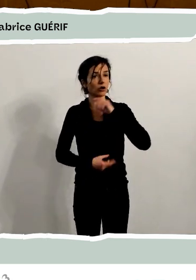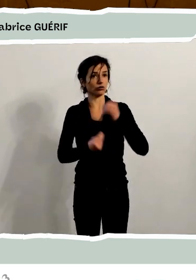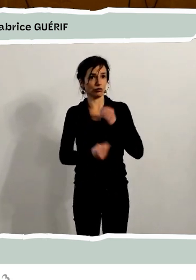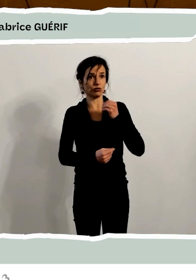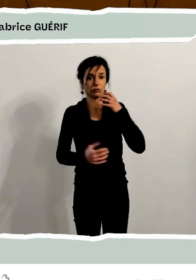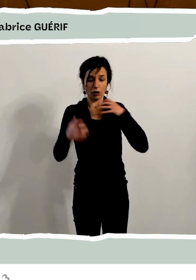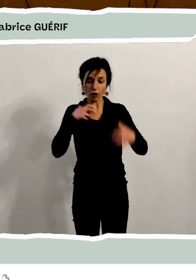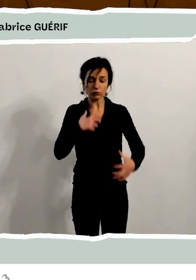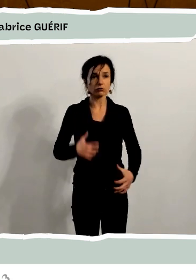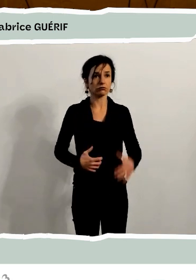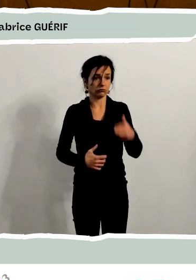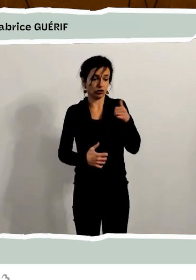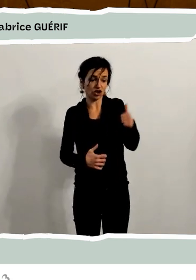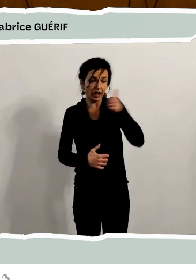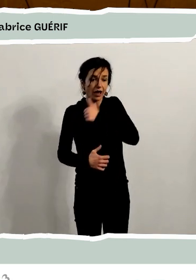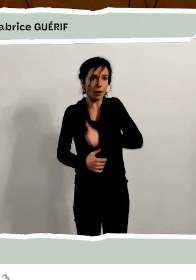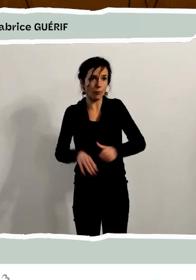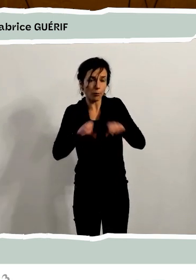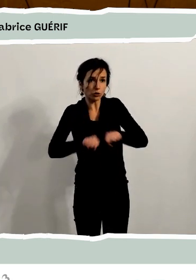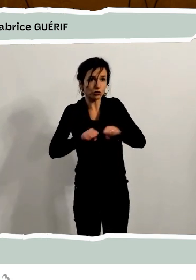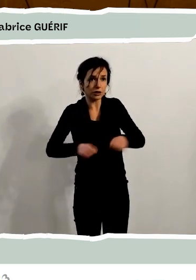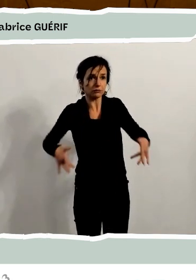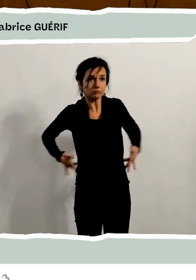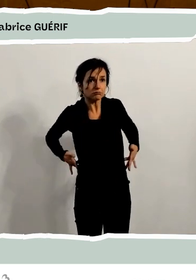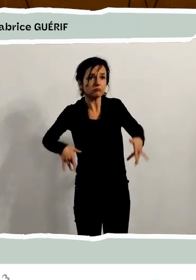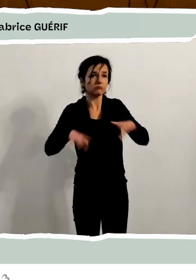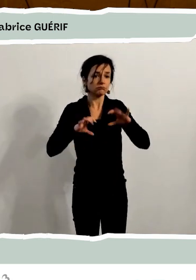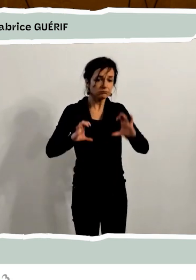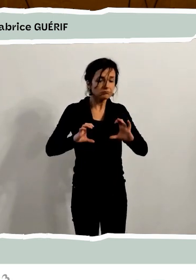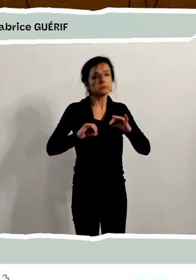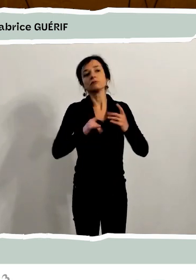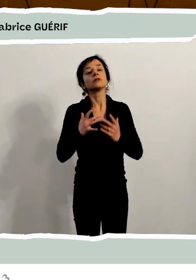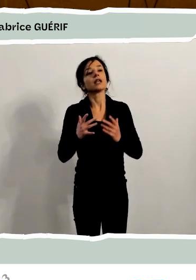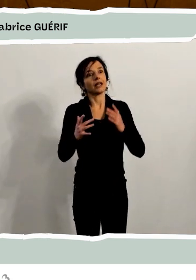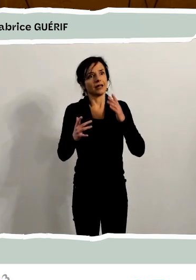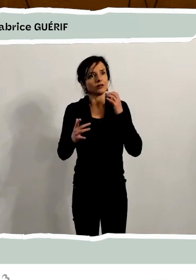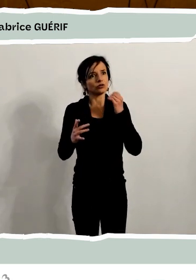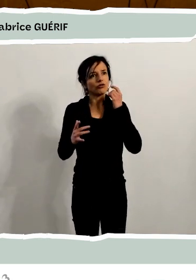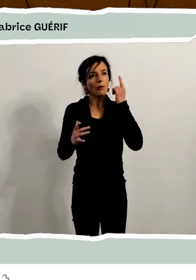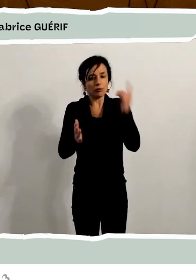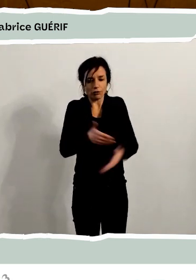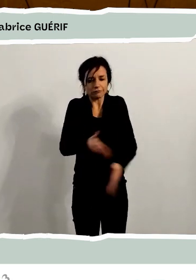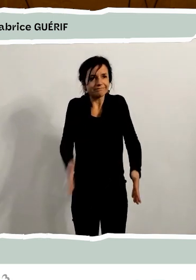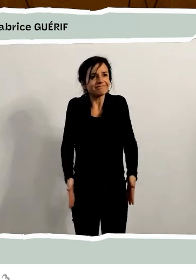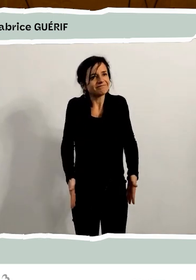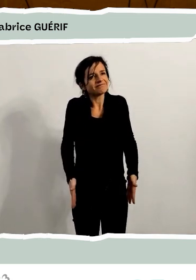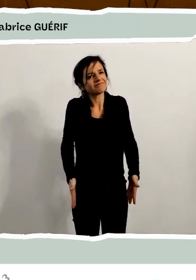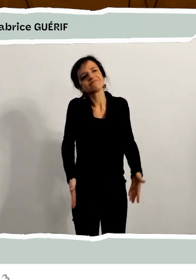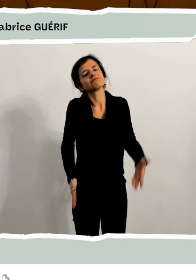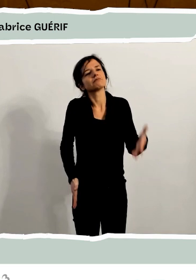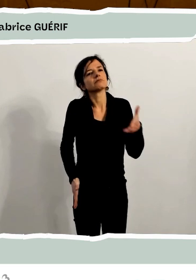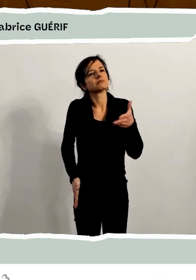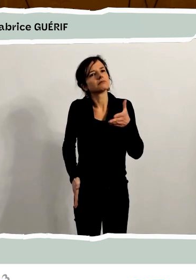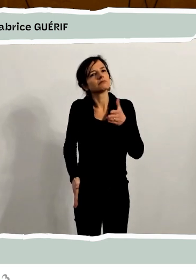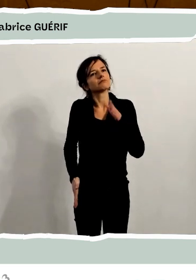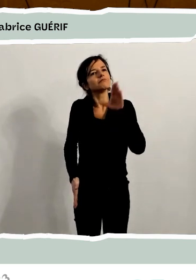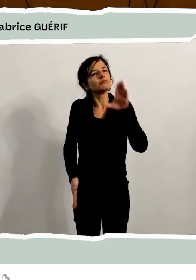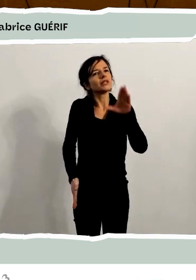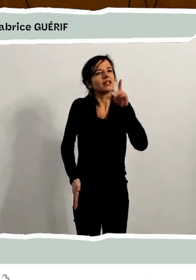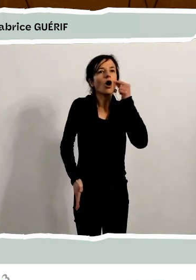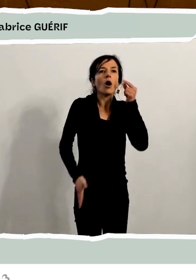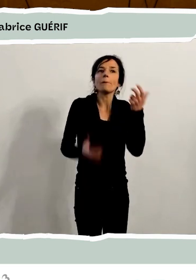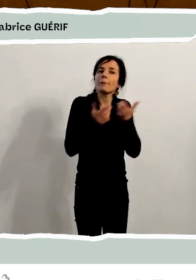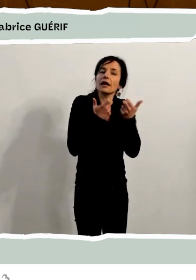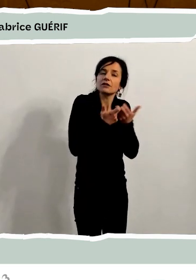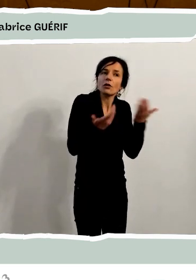eux-mêmes des hormones. Et au niveau de l'appareil reproductif, si on s'intéresse au versant masculin,